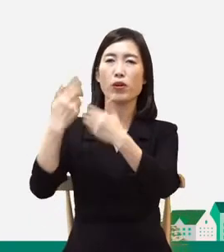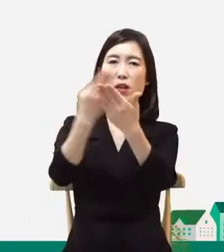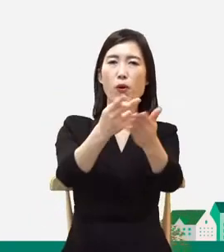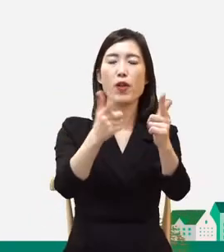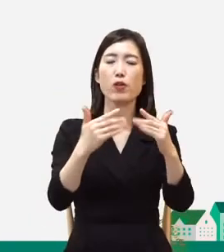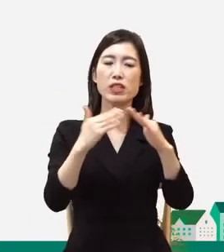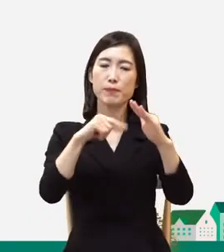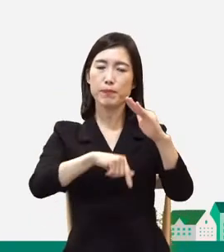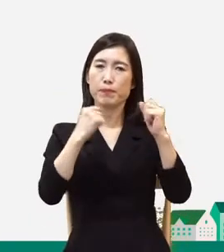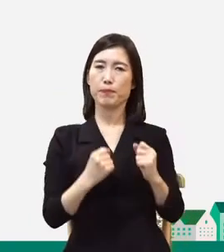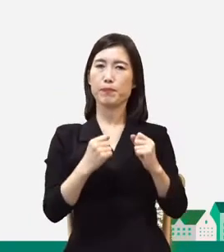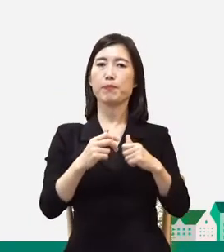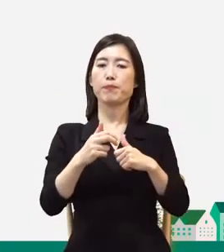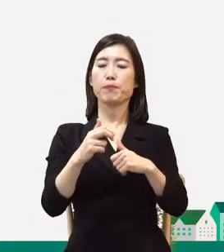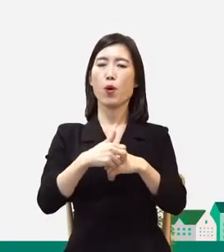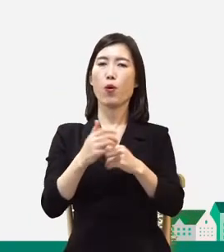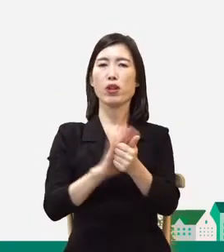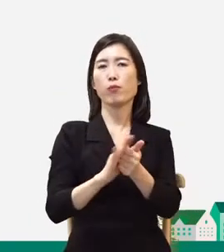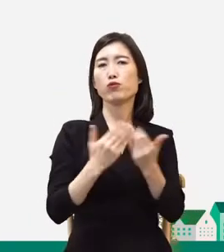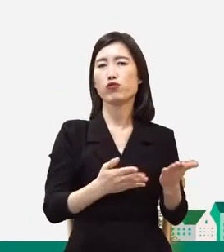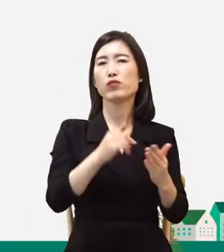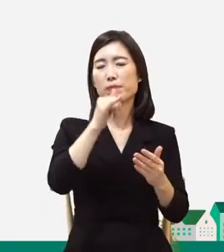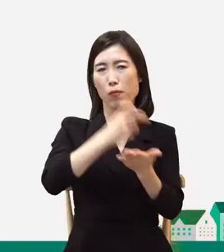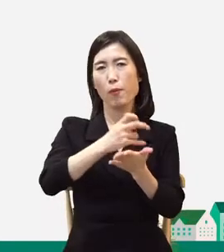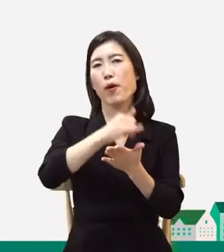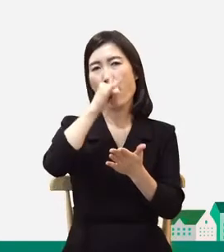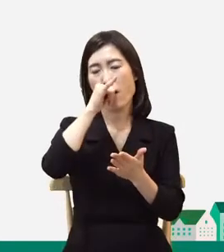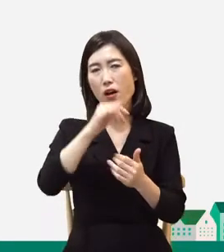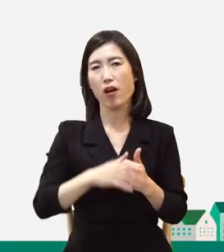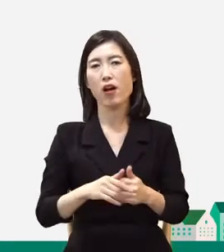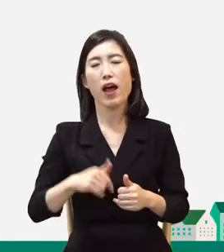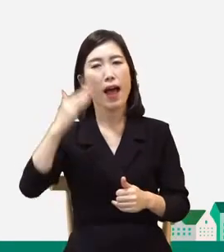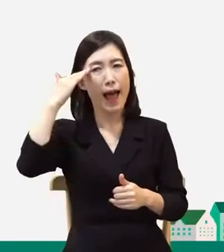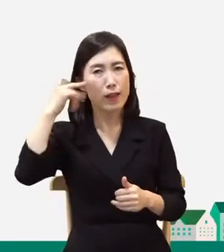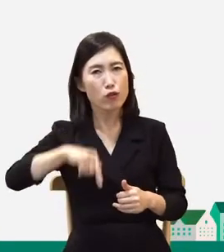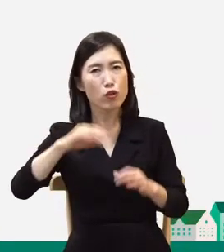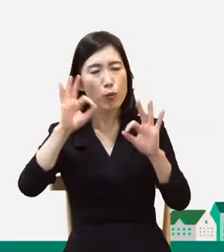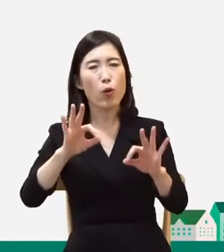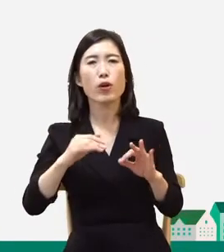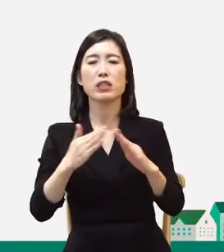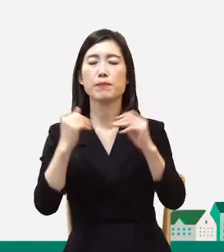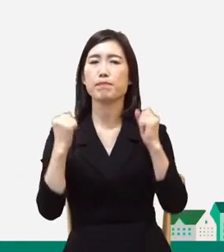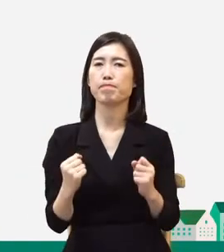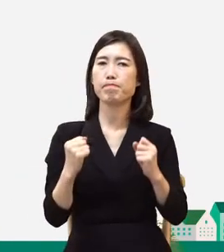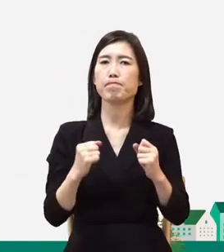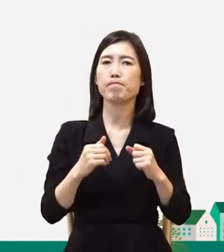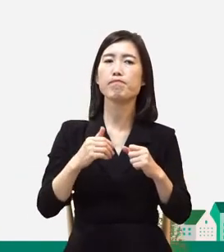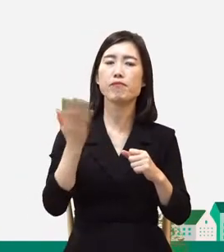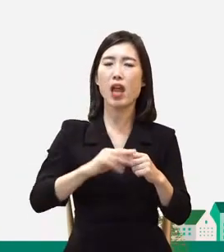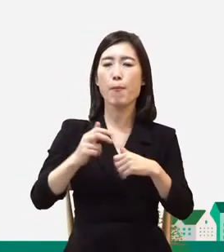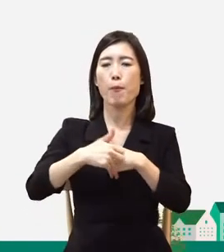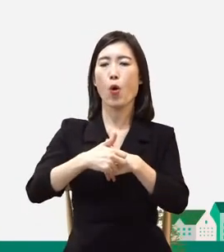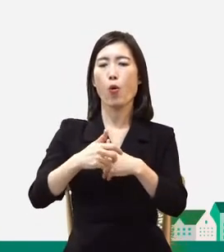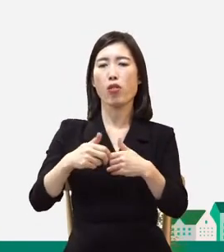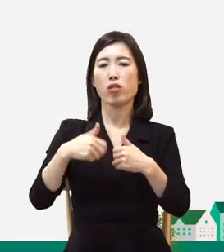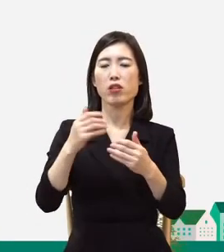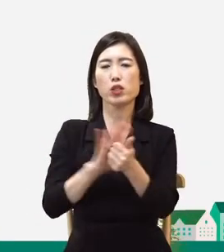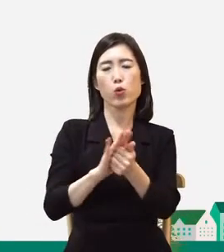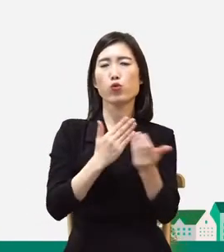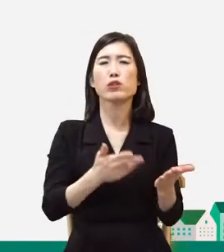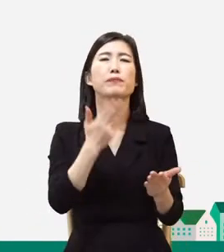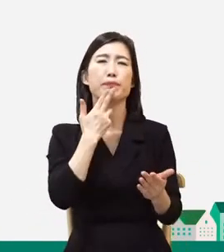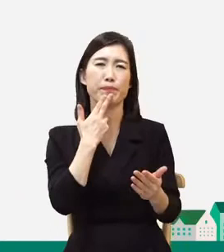회복을 지원하고 있습니다. 현재 우리나라에는 일시위기지원센터가 없습니다. 입원과 치료를 거부하는